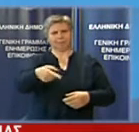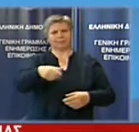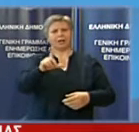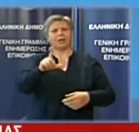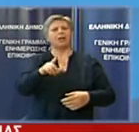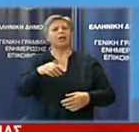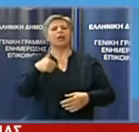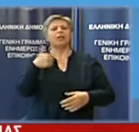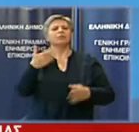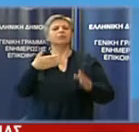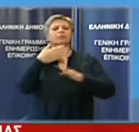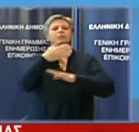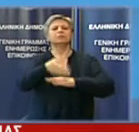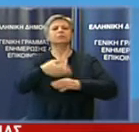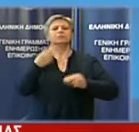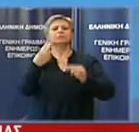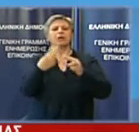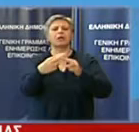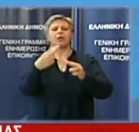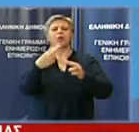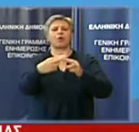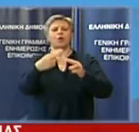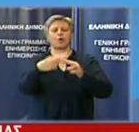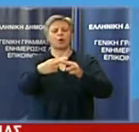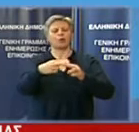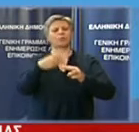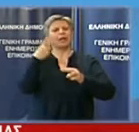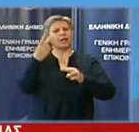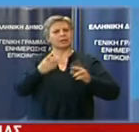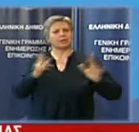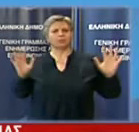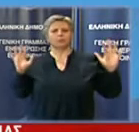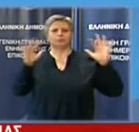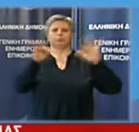των Ευρωπαίων Σοσιαλιστών Ηγετών.